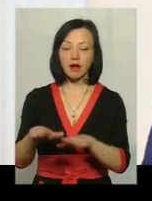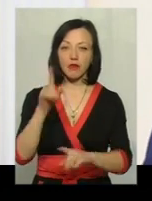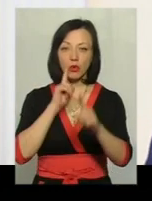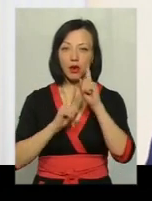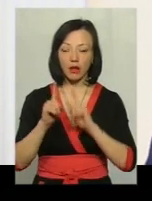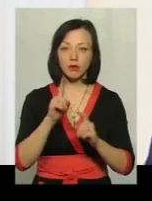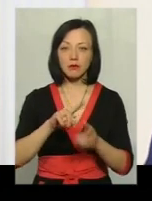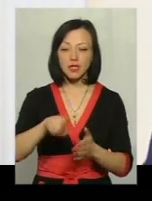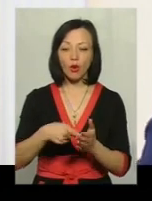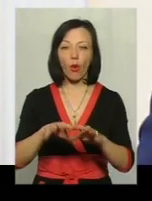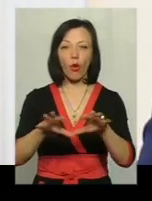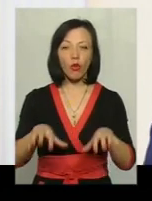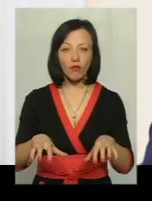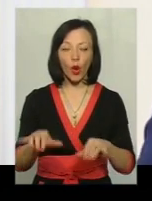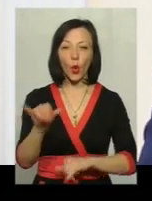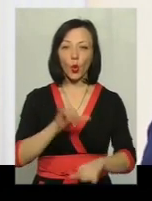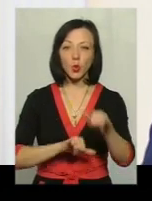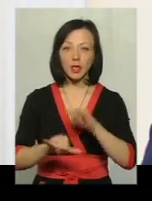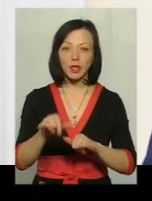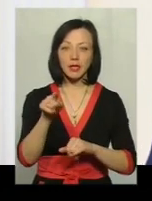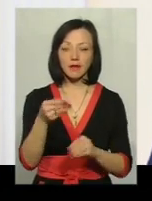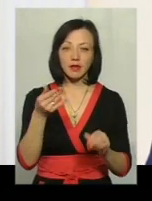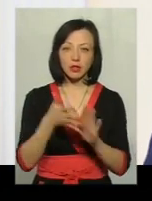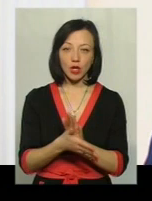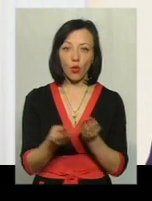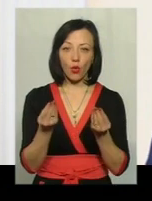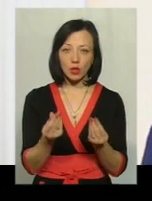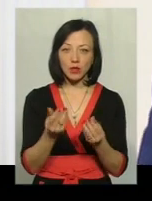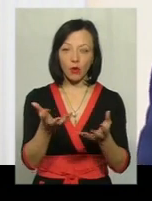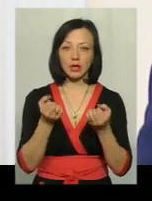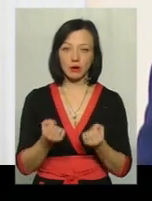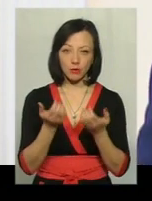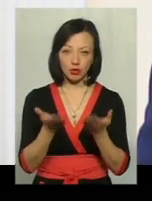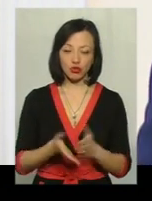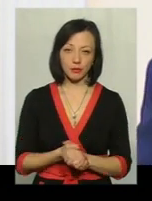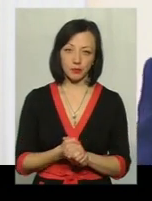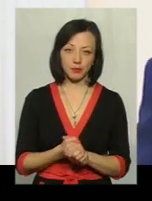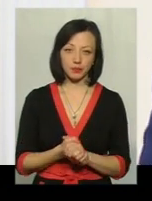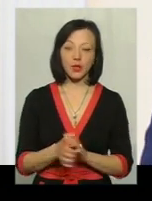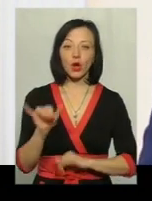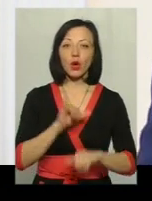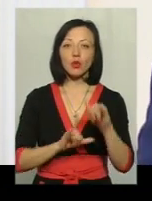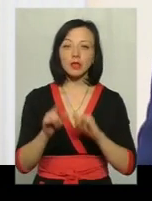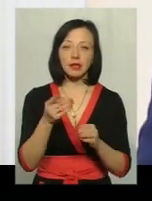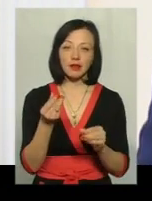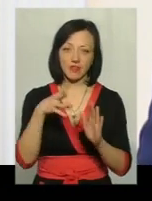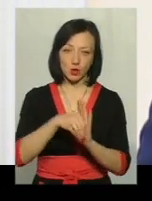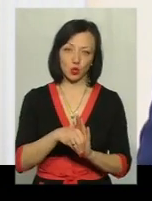у кожного міського голови, куди ти діваєш кошти, які ти отримуєш? Куди ти їх